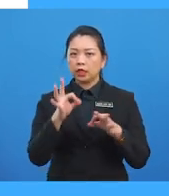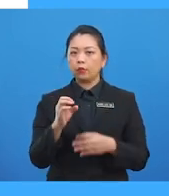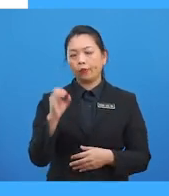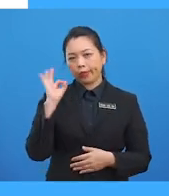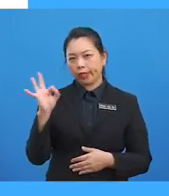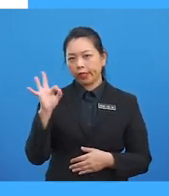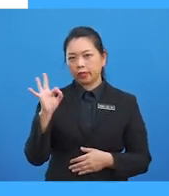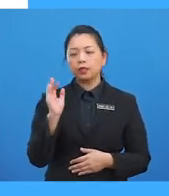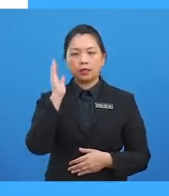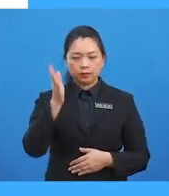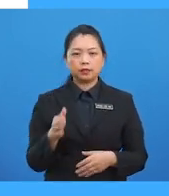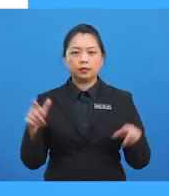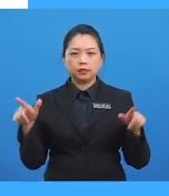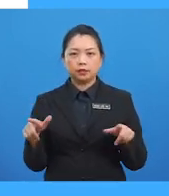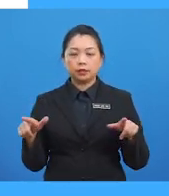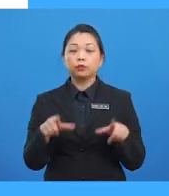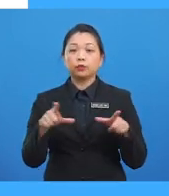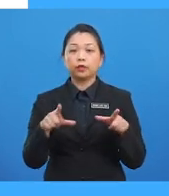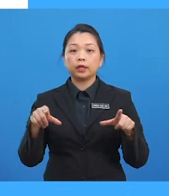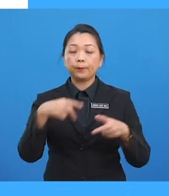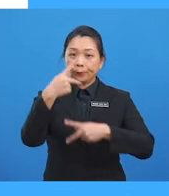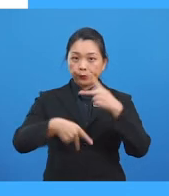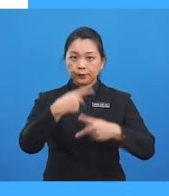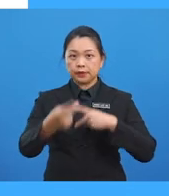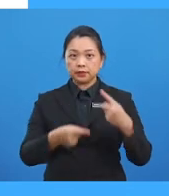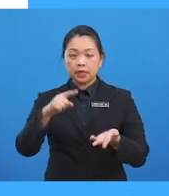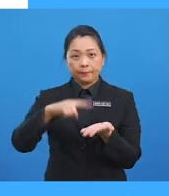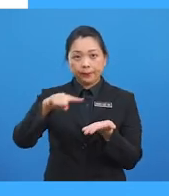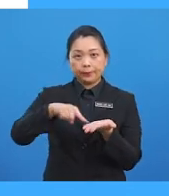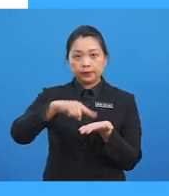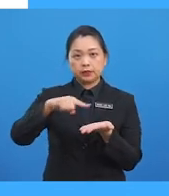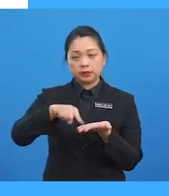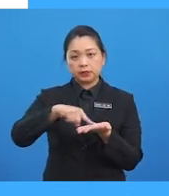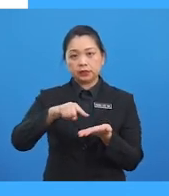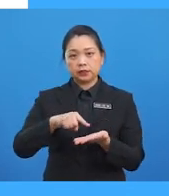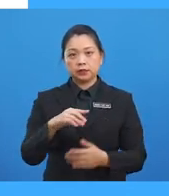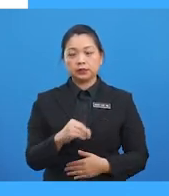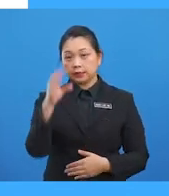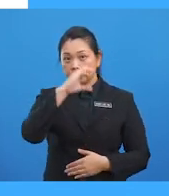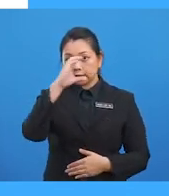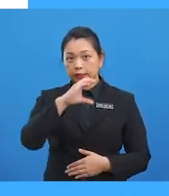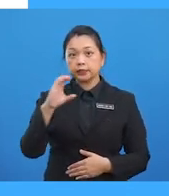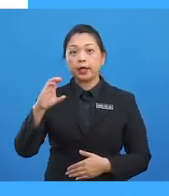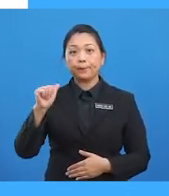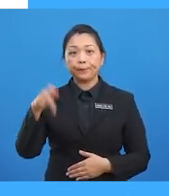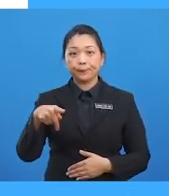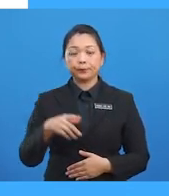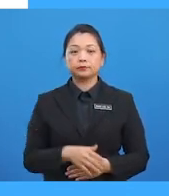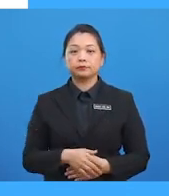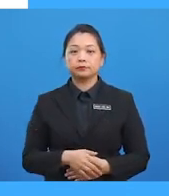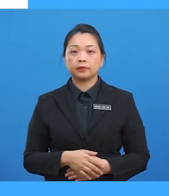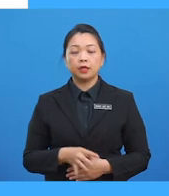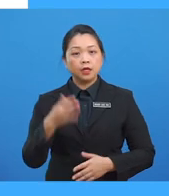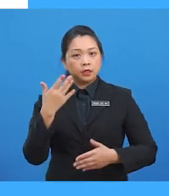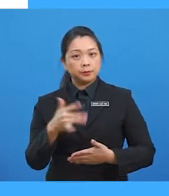akan melalui proses pemeriksaan terhadap keboleh daftaran dan carian cap-cap terdahulu. Keempat,